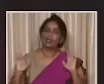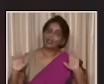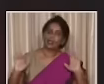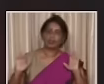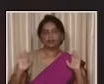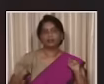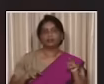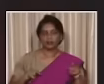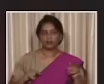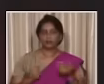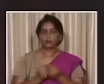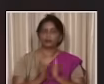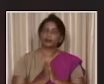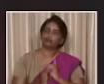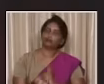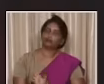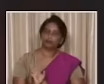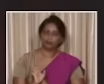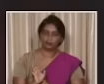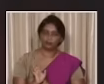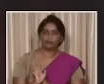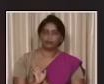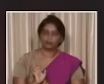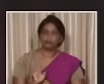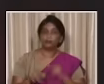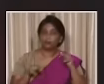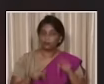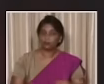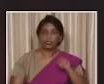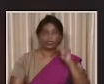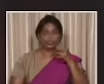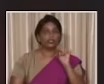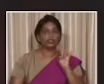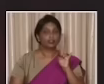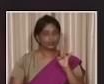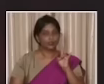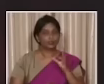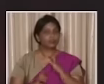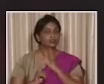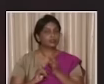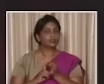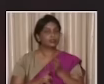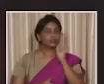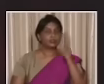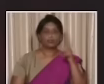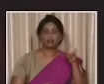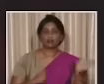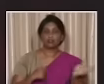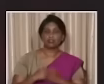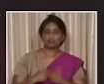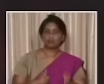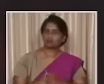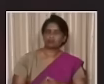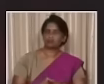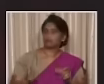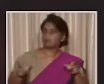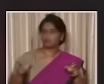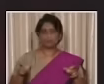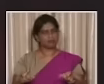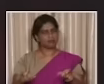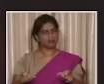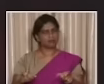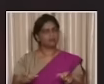ඇති තමන්ගේ තැන රකගන්න. අද 225ම විධායකයේ යකඩ සපත්තුවට යට කරලා දමලා